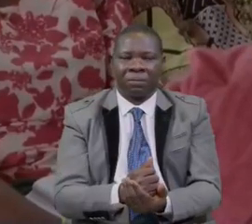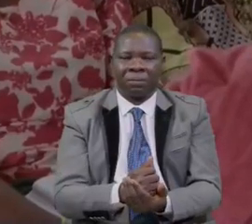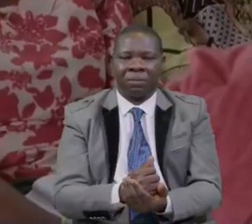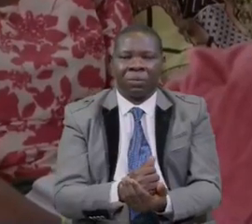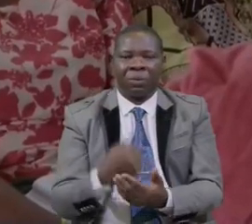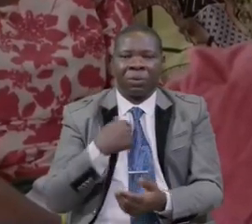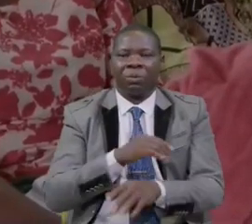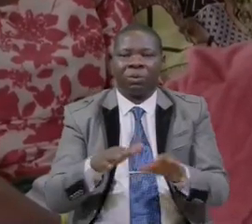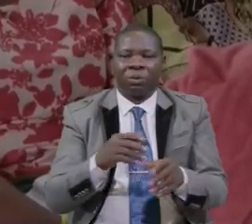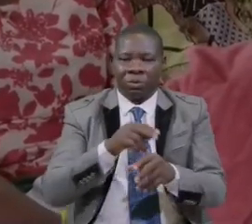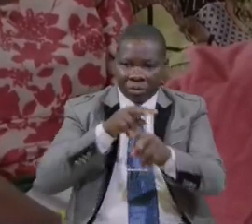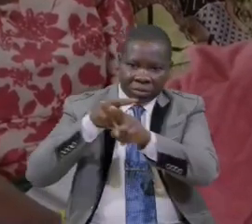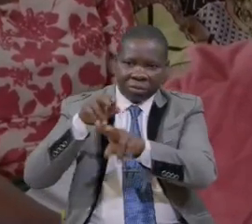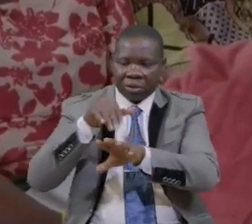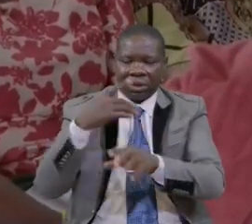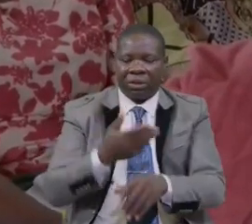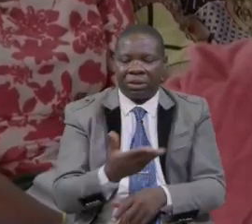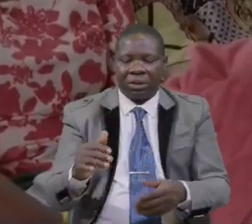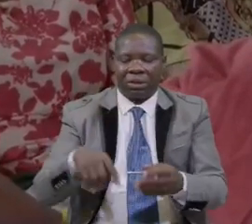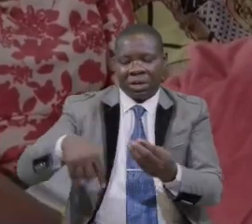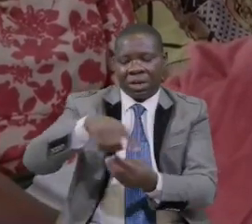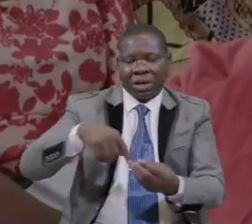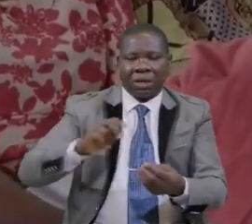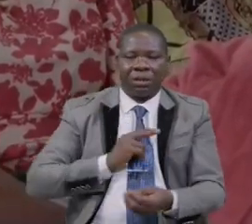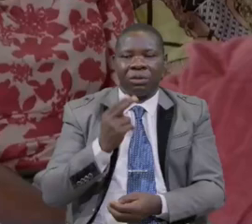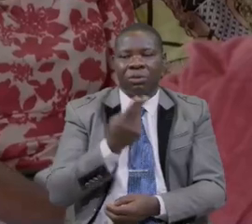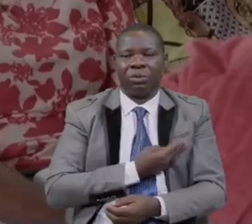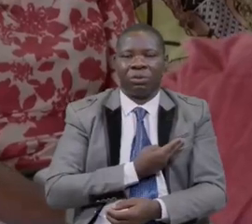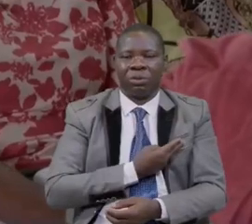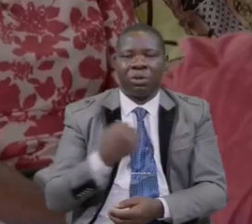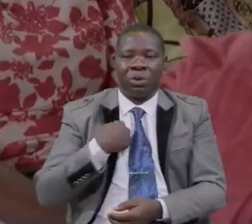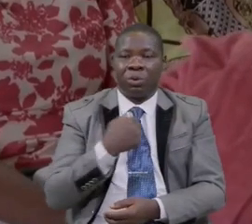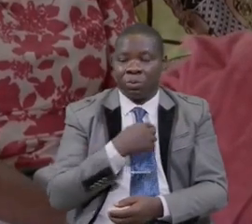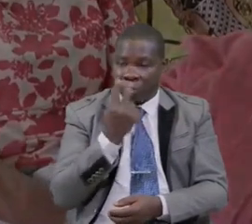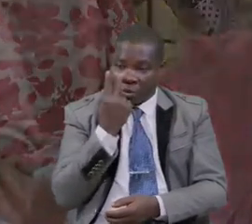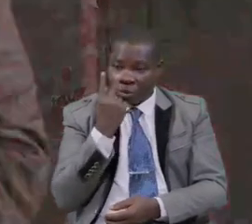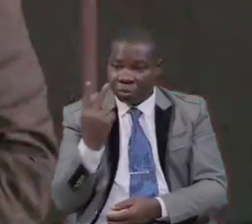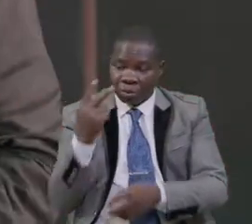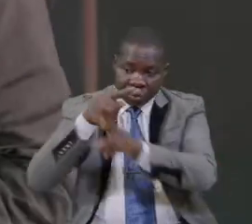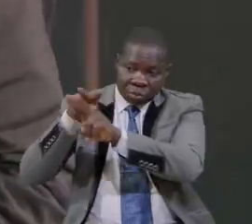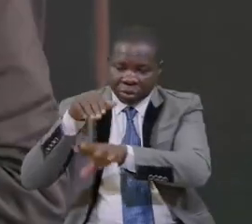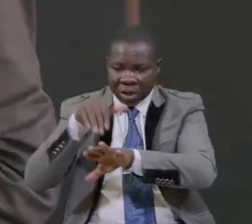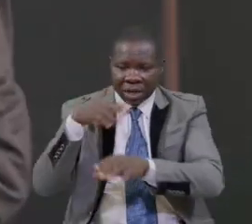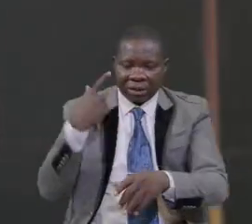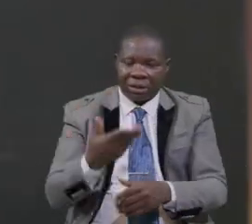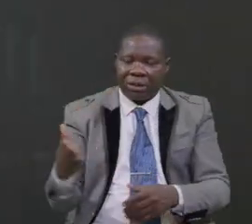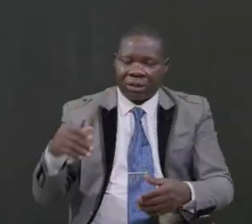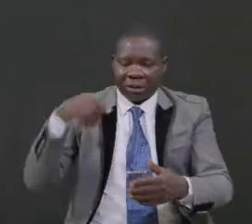Nous ne regardons pas les choses qui sont autour de nous. Nous regardons aux choses qui sont